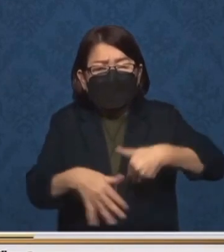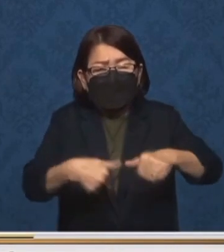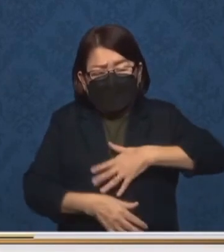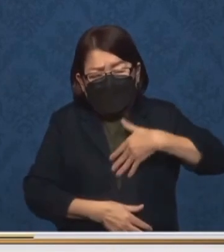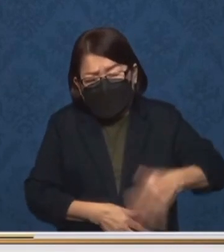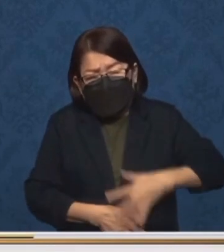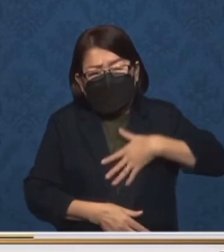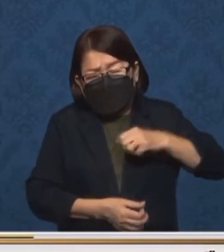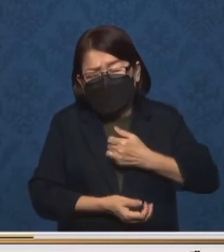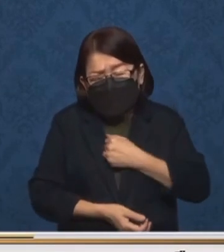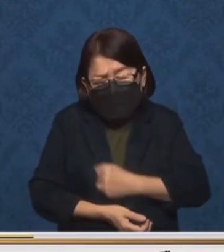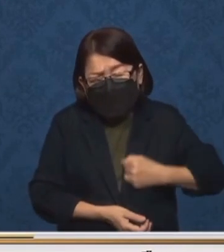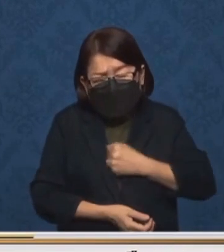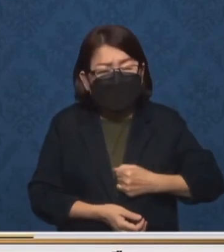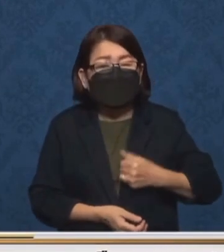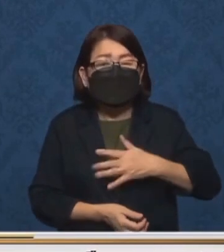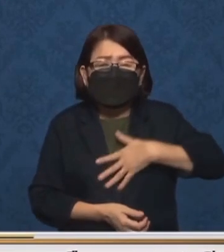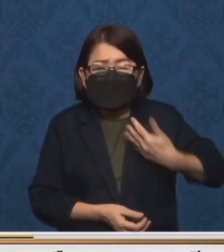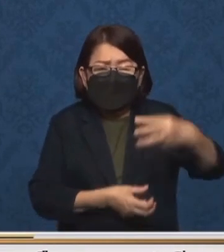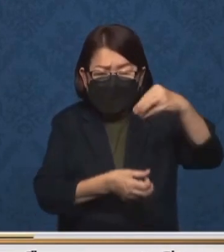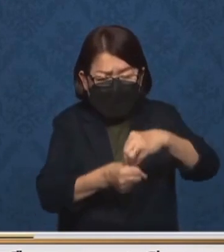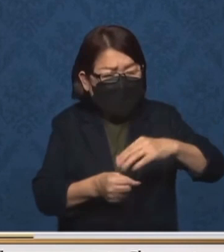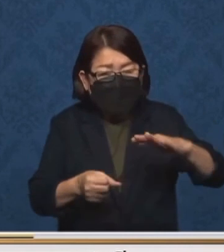ชนความส้นหงของประชาชนทงหมด